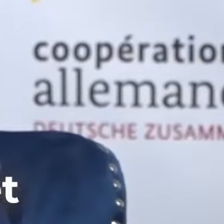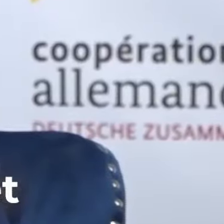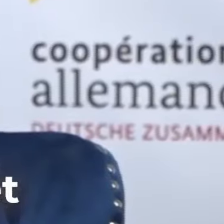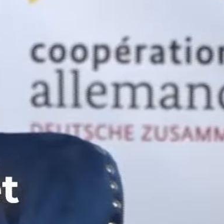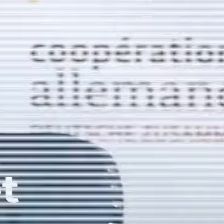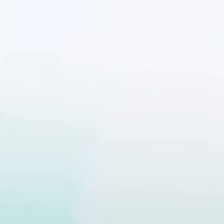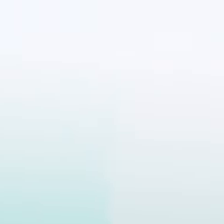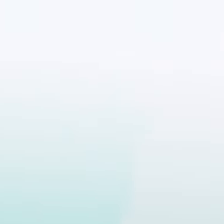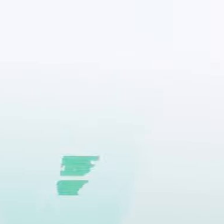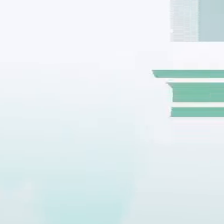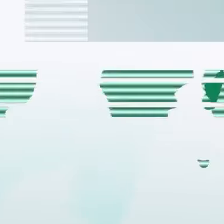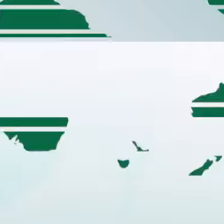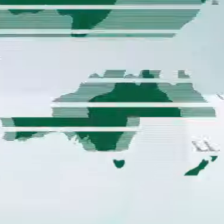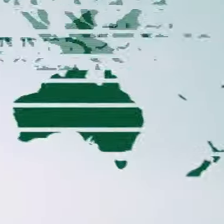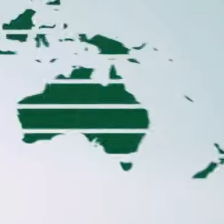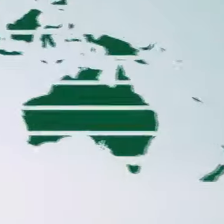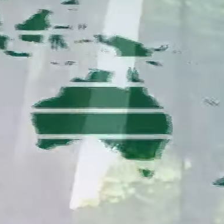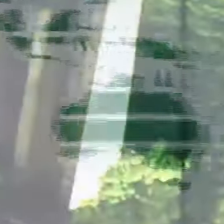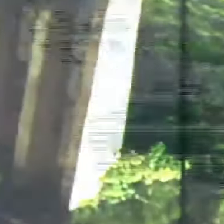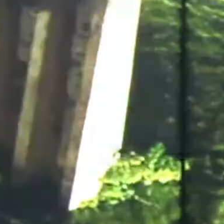journal.